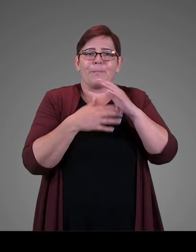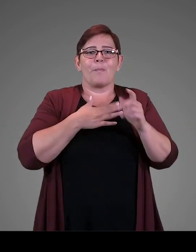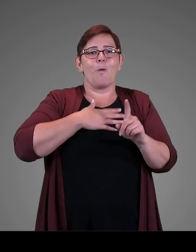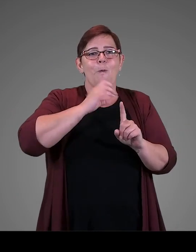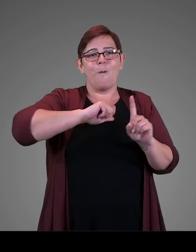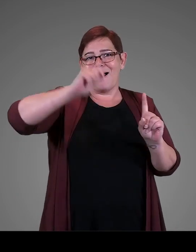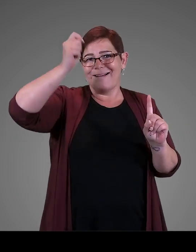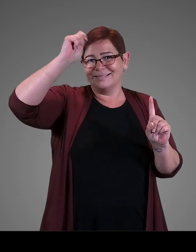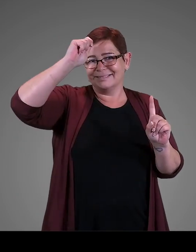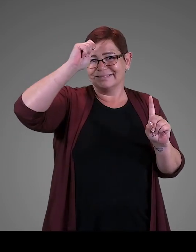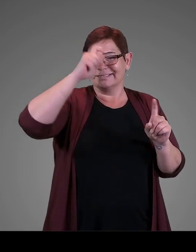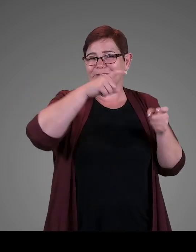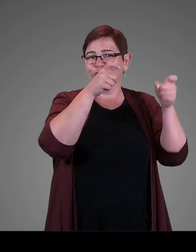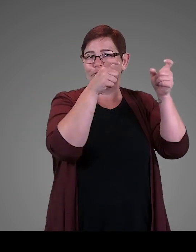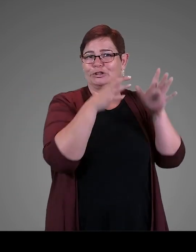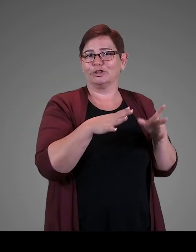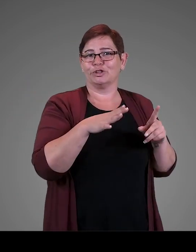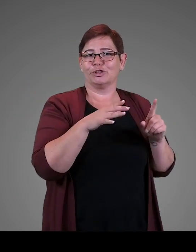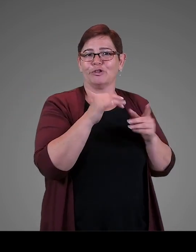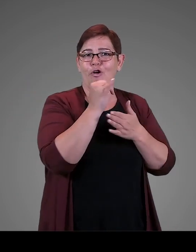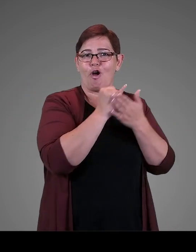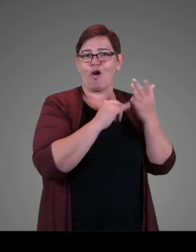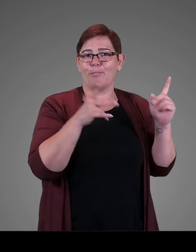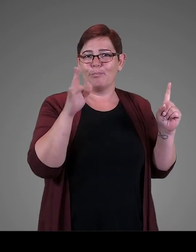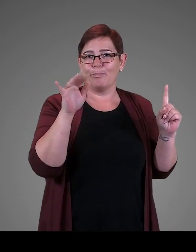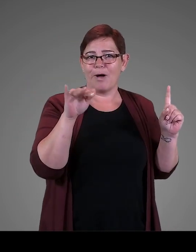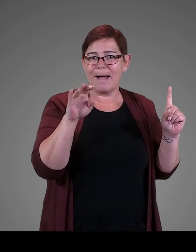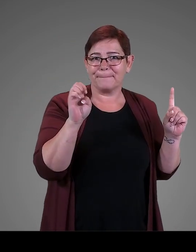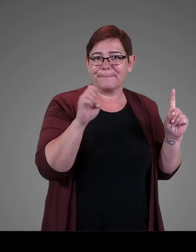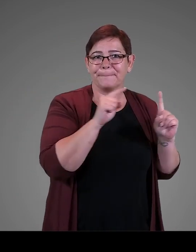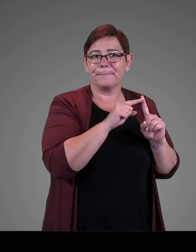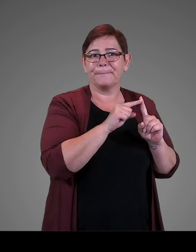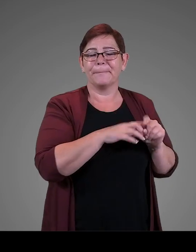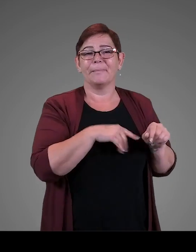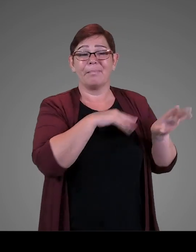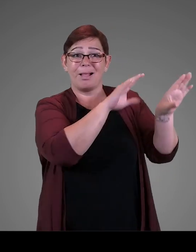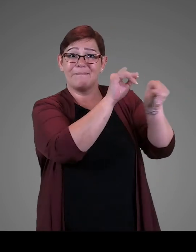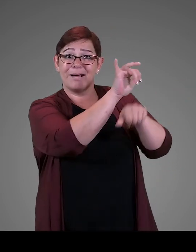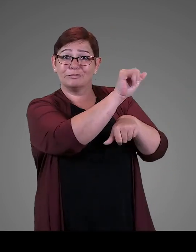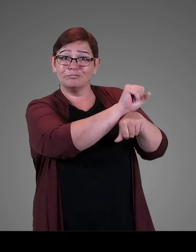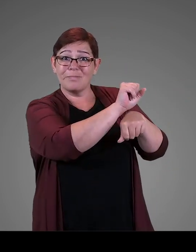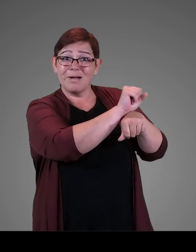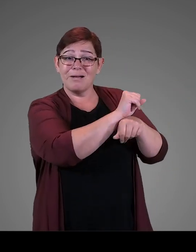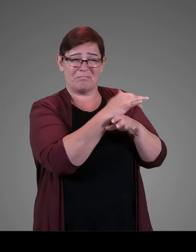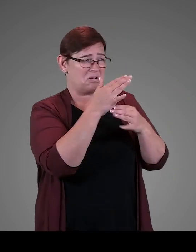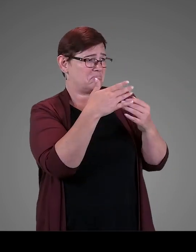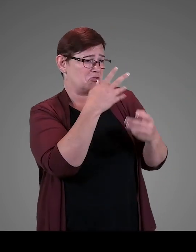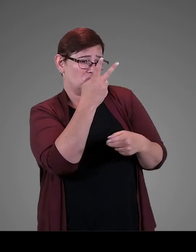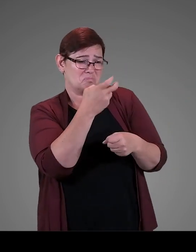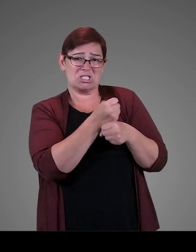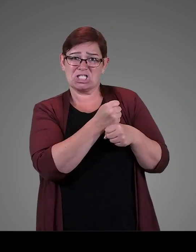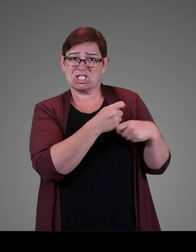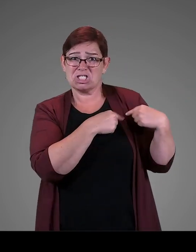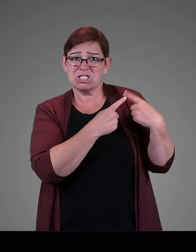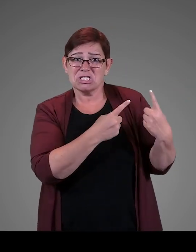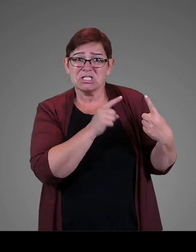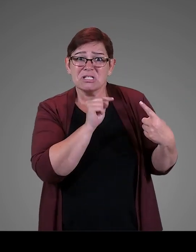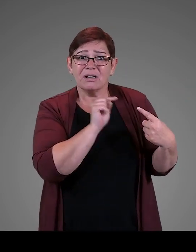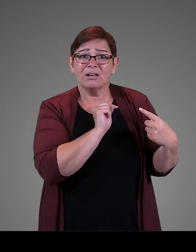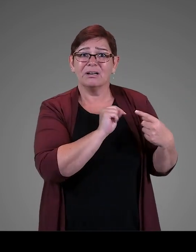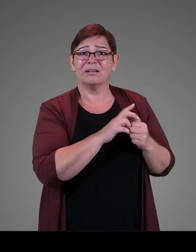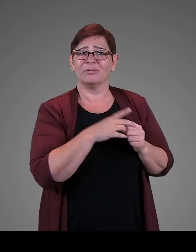Puis, j'ai quitté mon poste, ça fait presque 2 ans maintenant. Puis, je cherchais vraiment le moyen de pouvoir revenir à un forum.